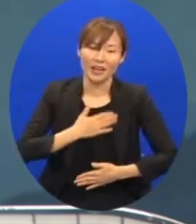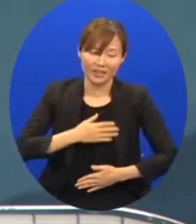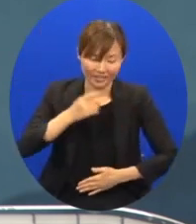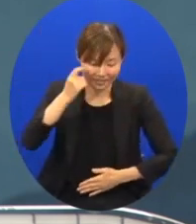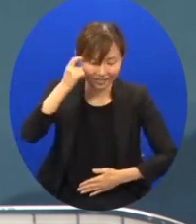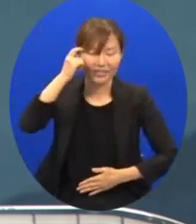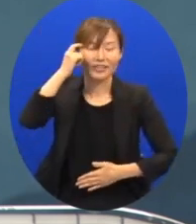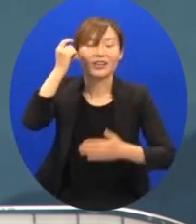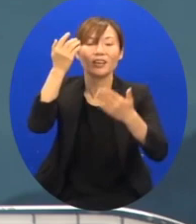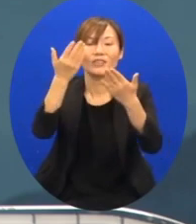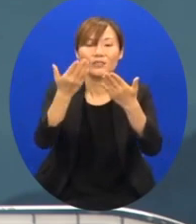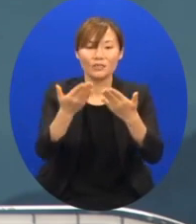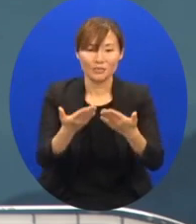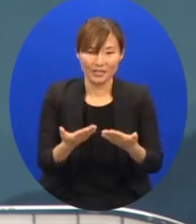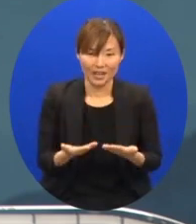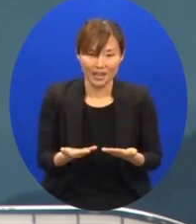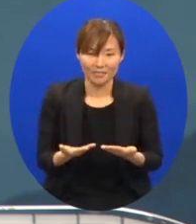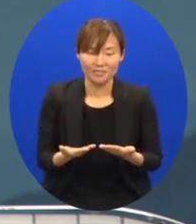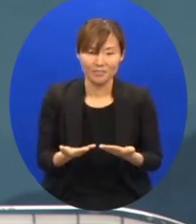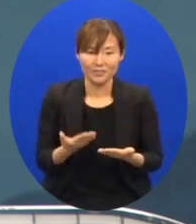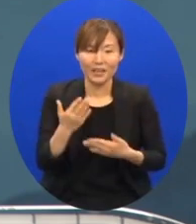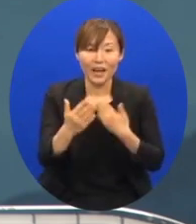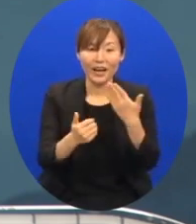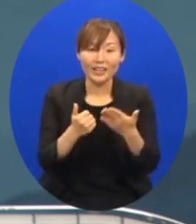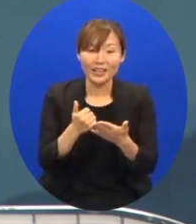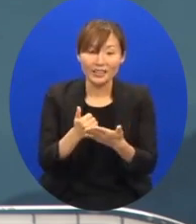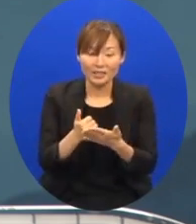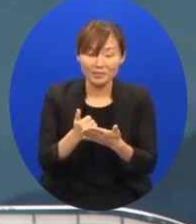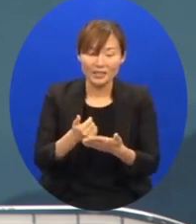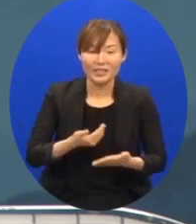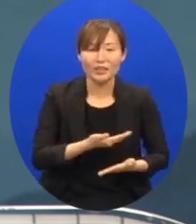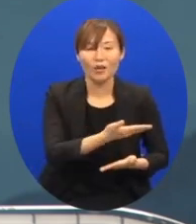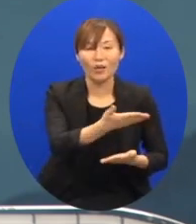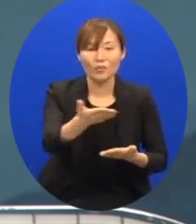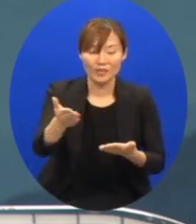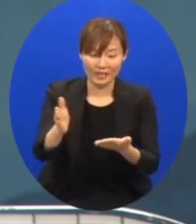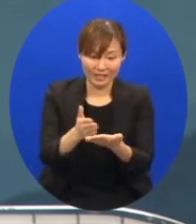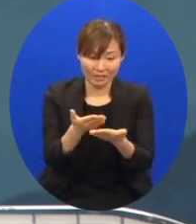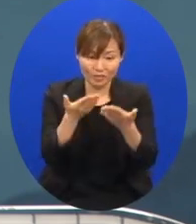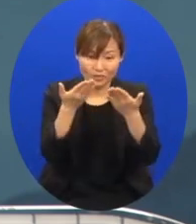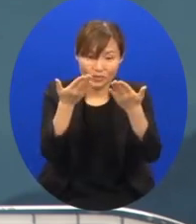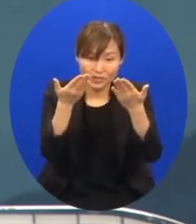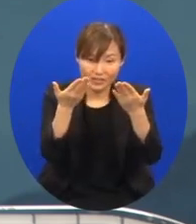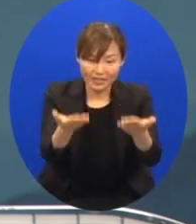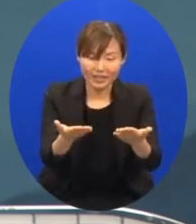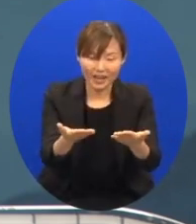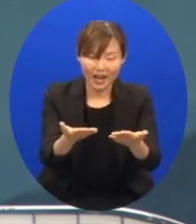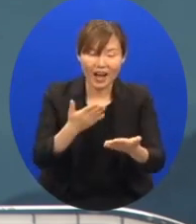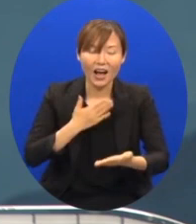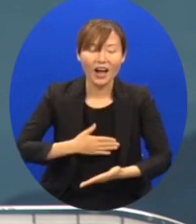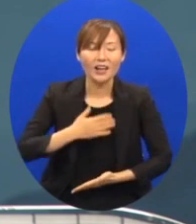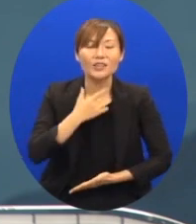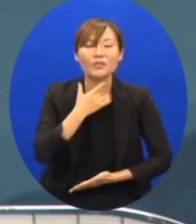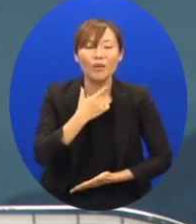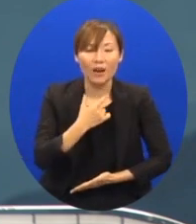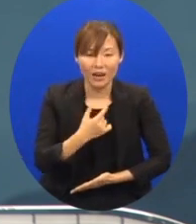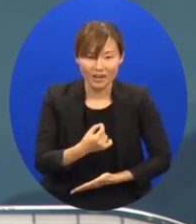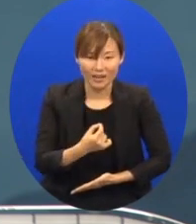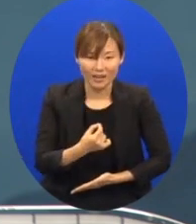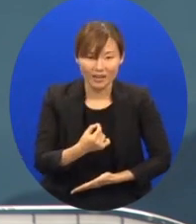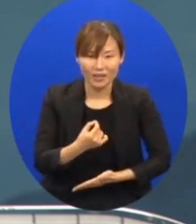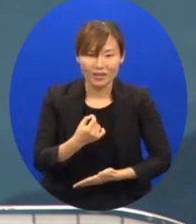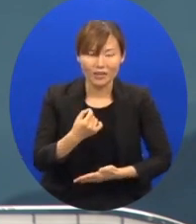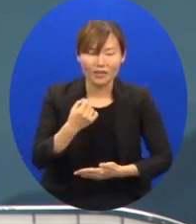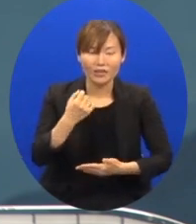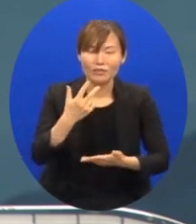여러분도 하나님께서 여러분에게 주시는 메시지를 정말 알기를 원하시는 분들은 주님께 구하세요